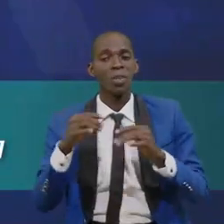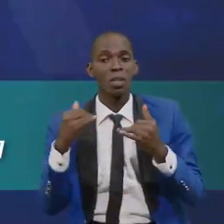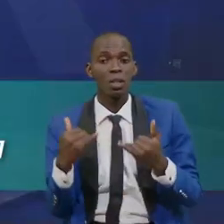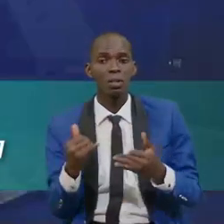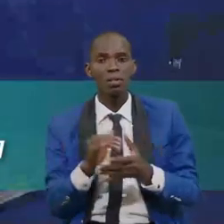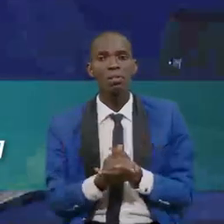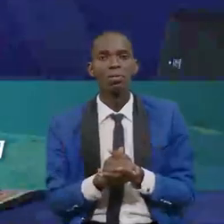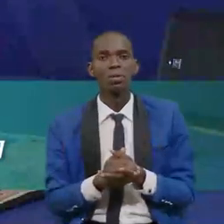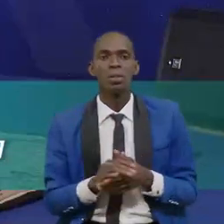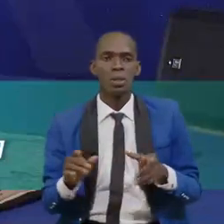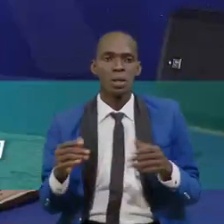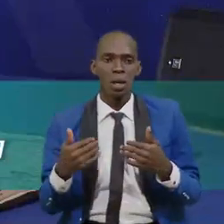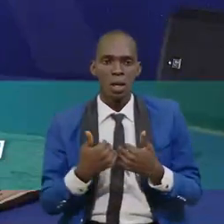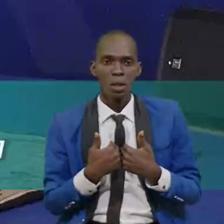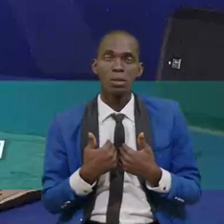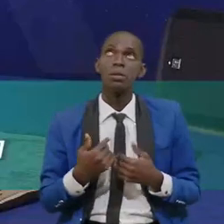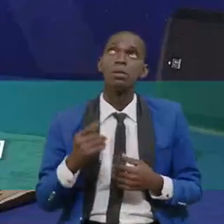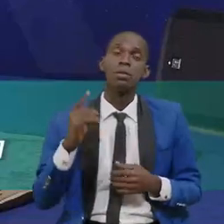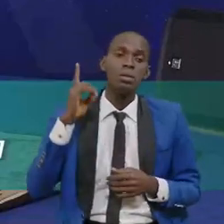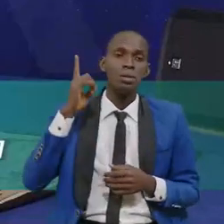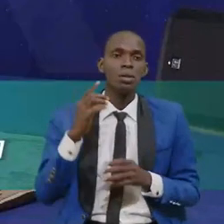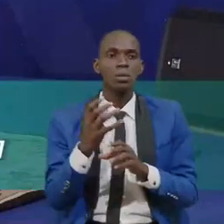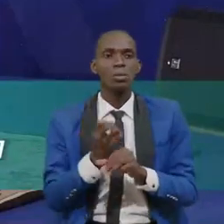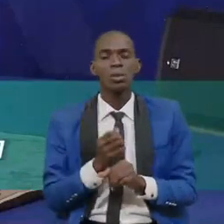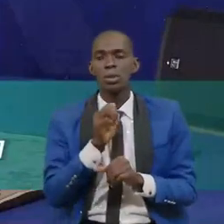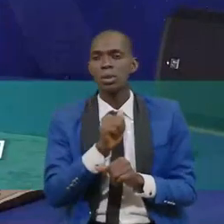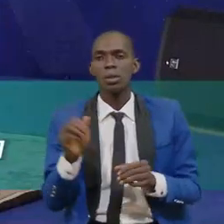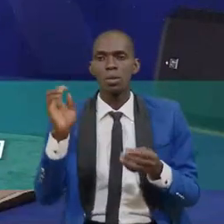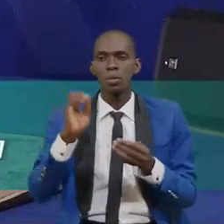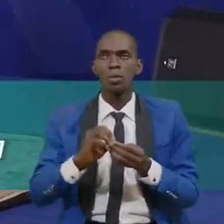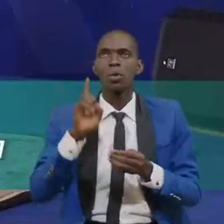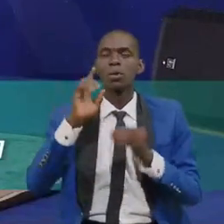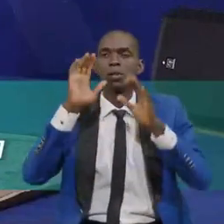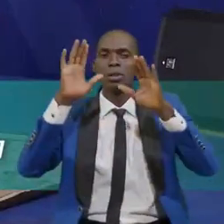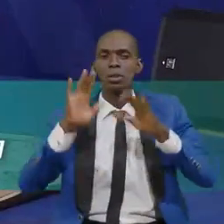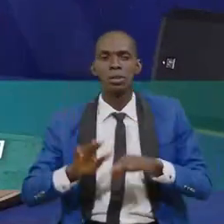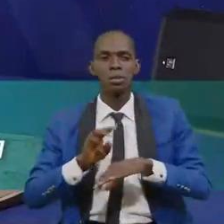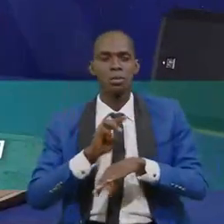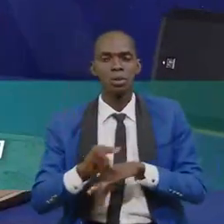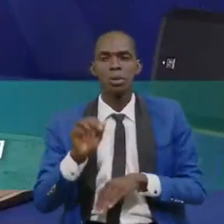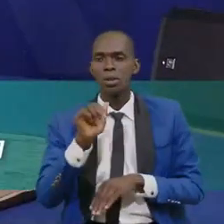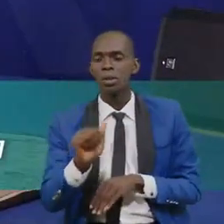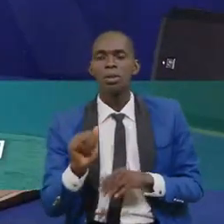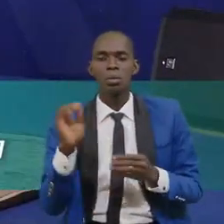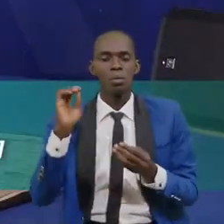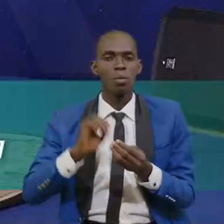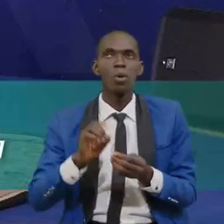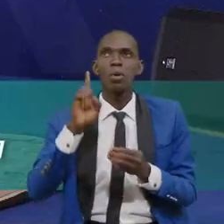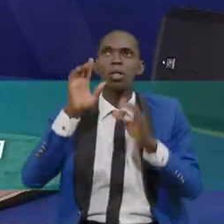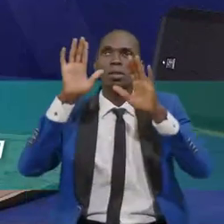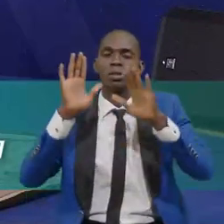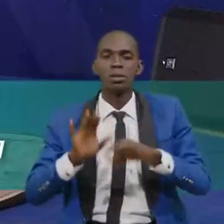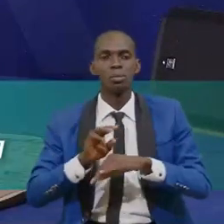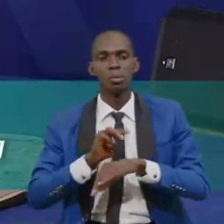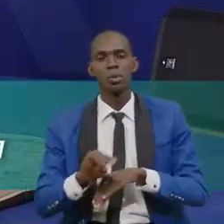Maintenant, il a obtenu un ministère d'autant supérieur. Un ministère d'autant